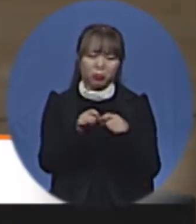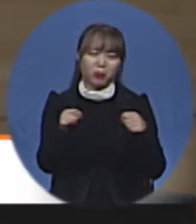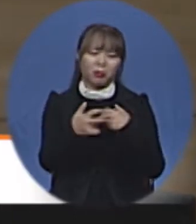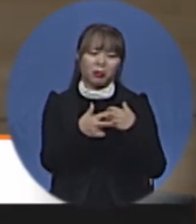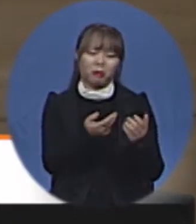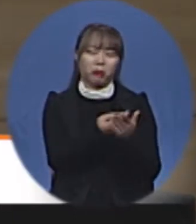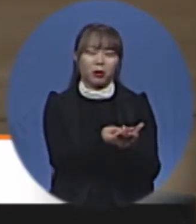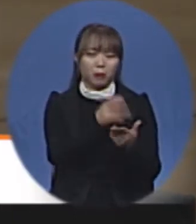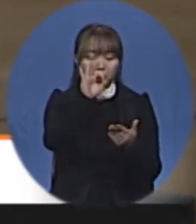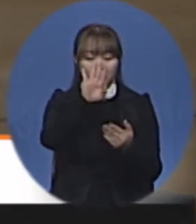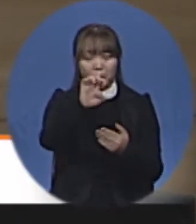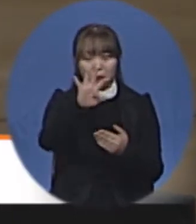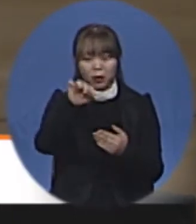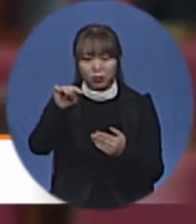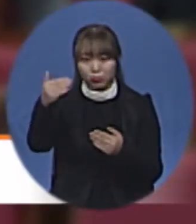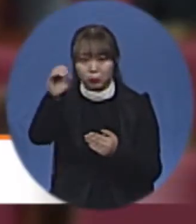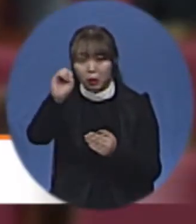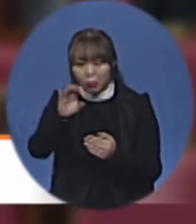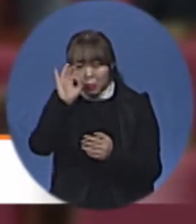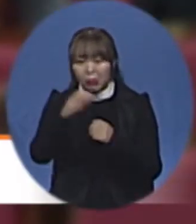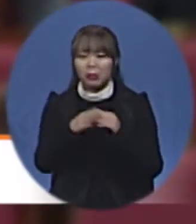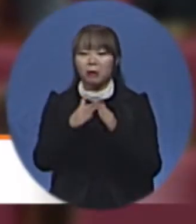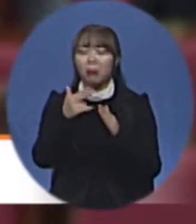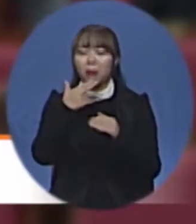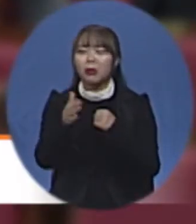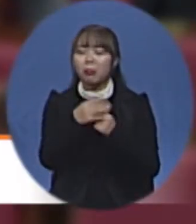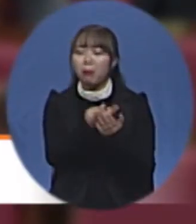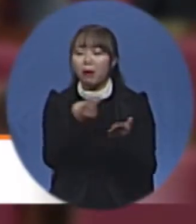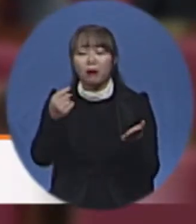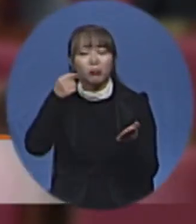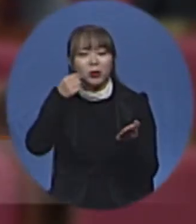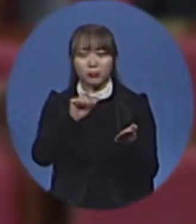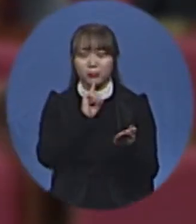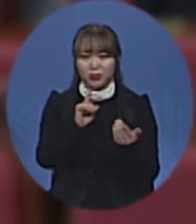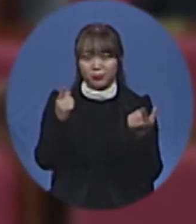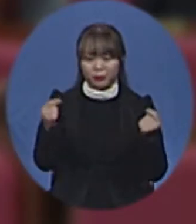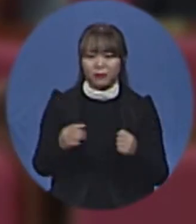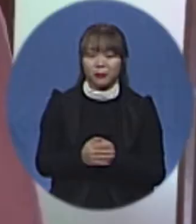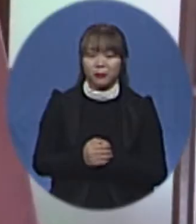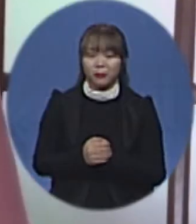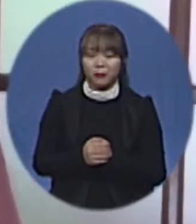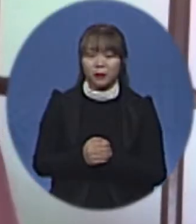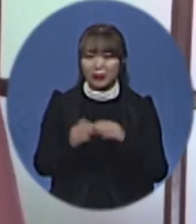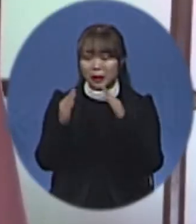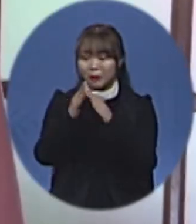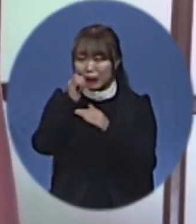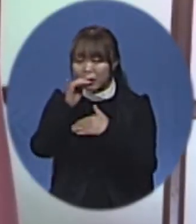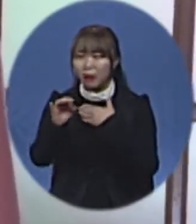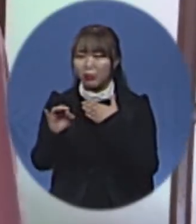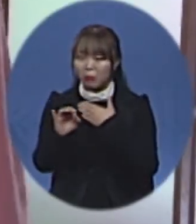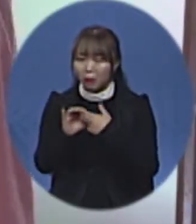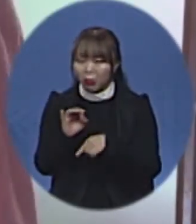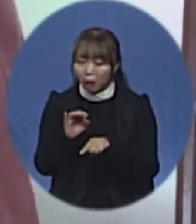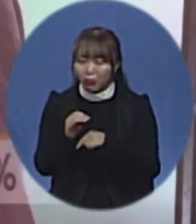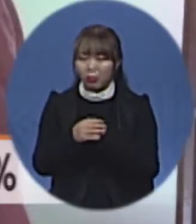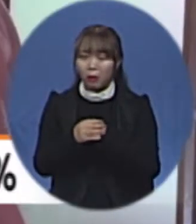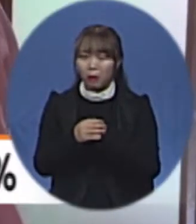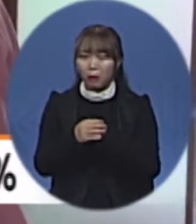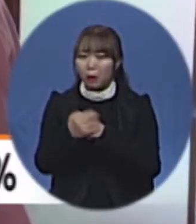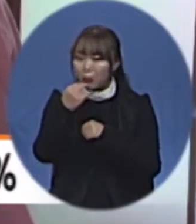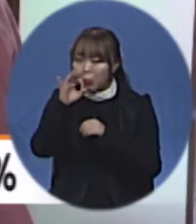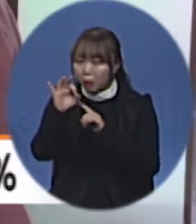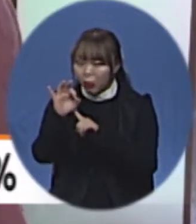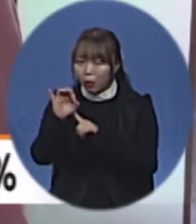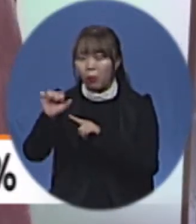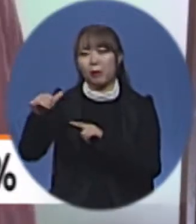중 44.9%가 거주지가 없어 퇴원을 하지 못하고 있습니다. 거주지가 있는 사람이라도 보증금 500만